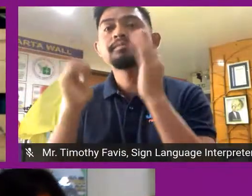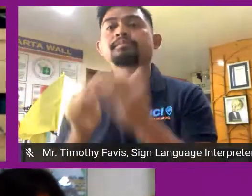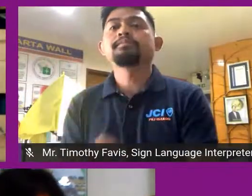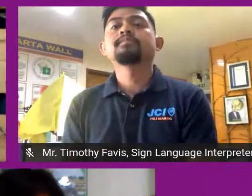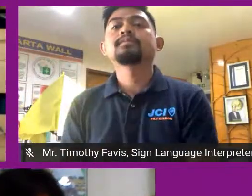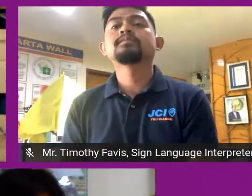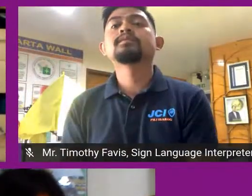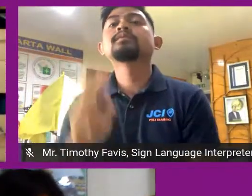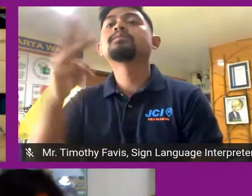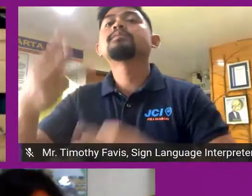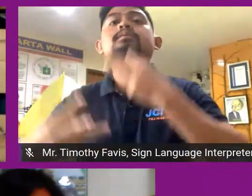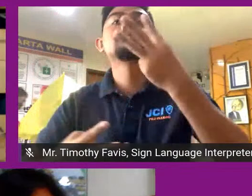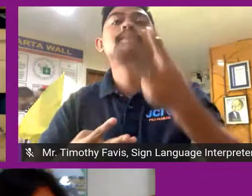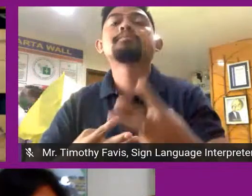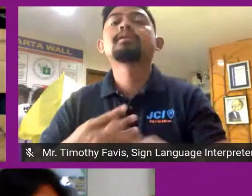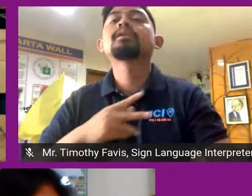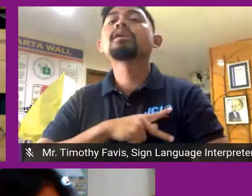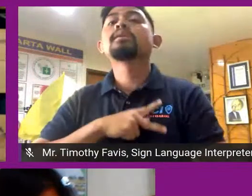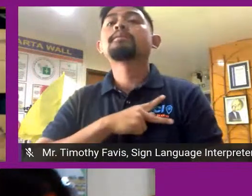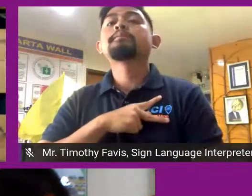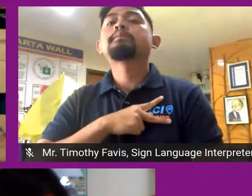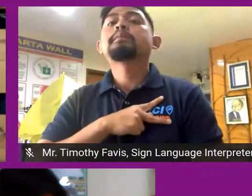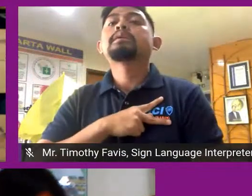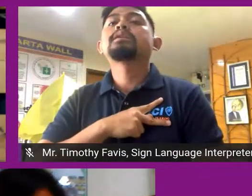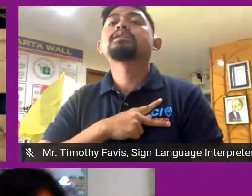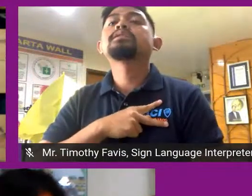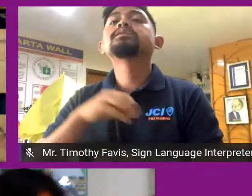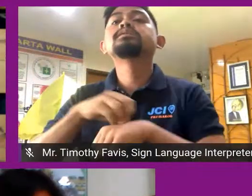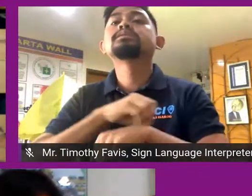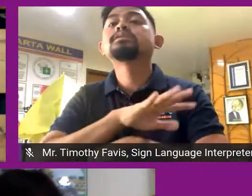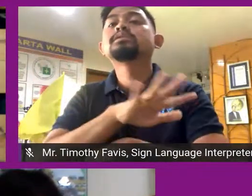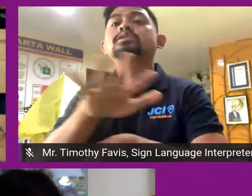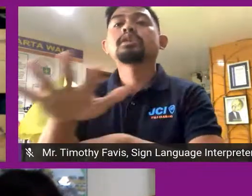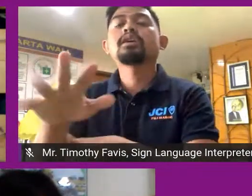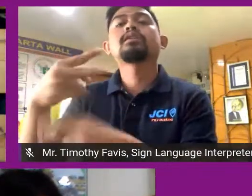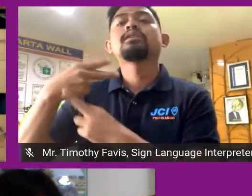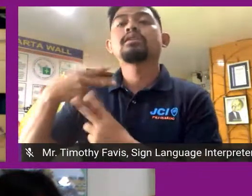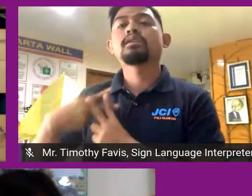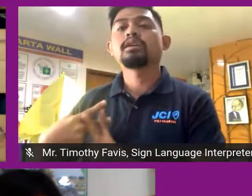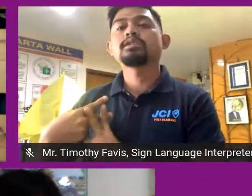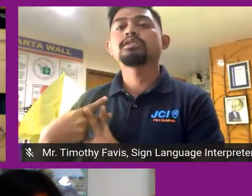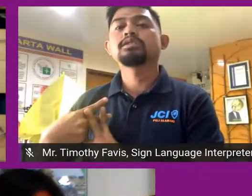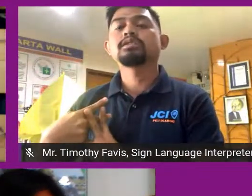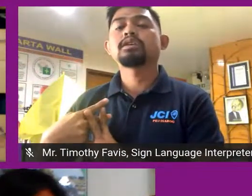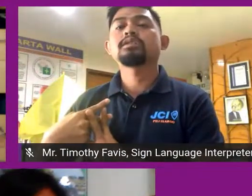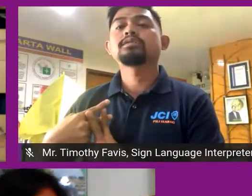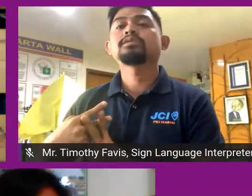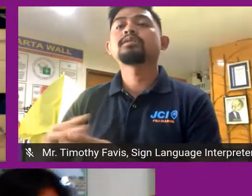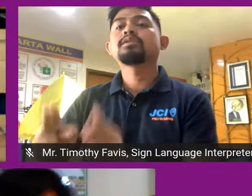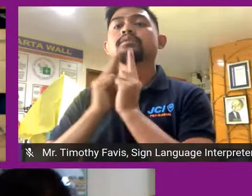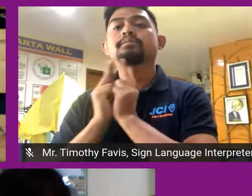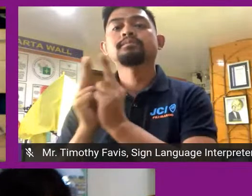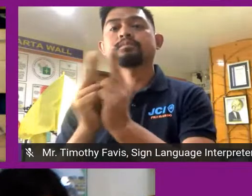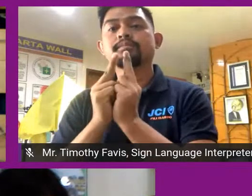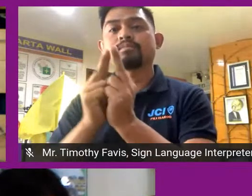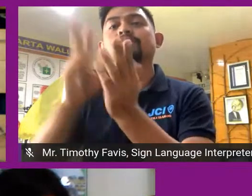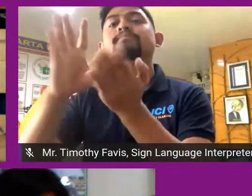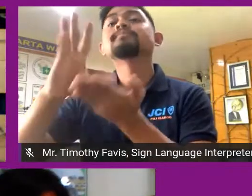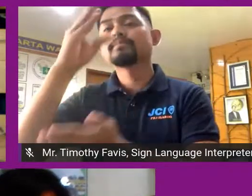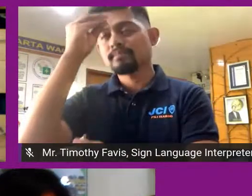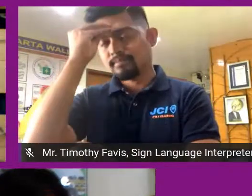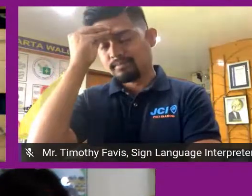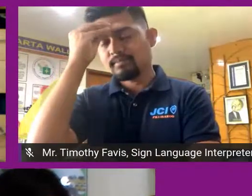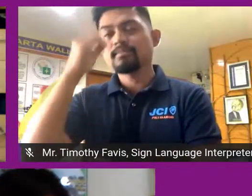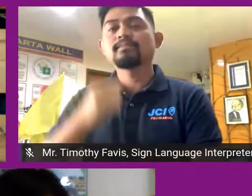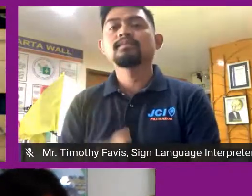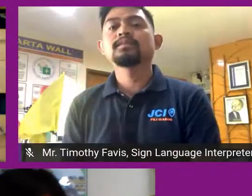inaanyayahan po namin na i-share po ninyo itong programa para hashtag Sarabay Kita Gabos Makanuod.